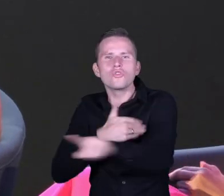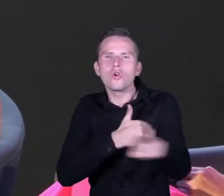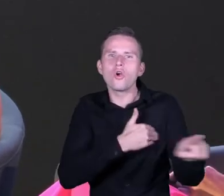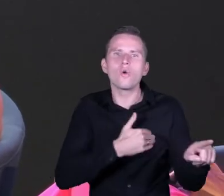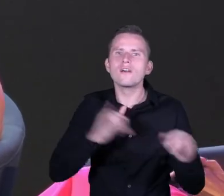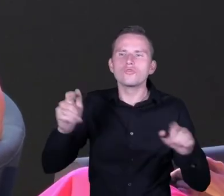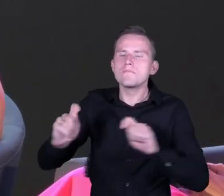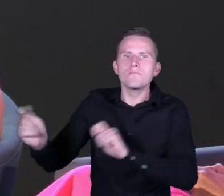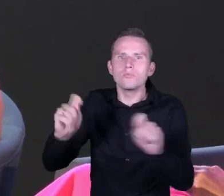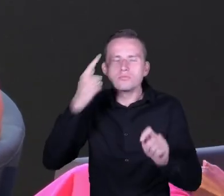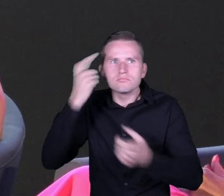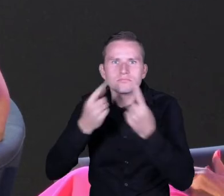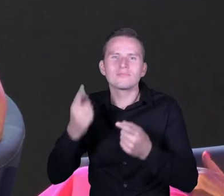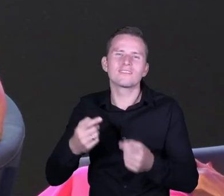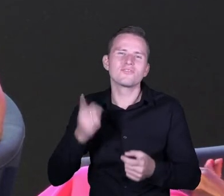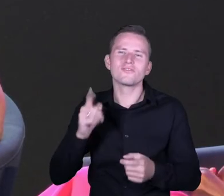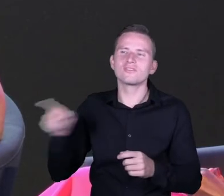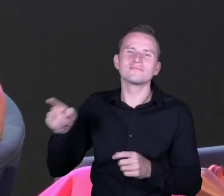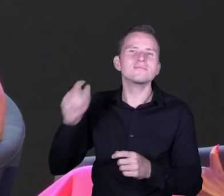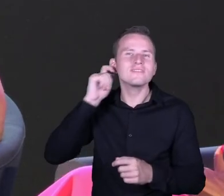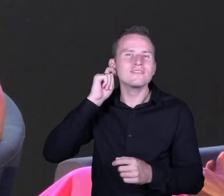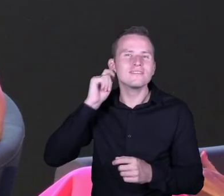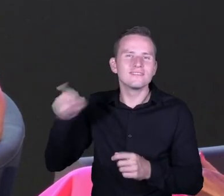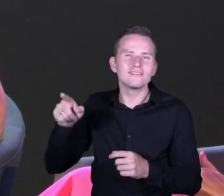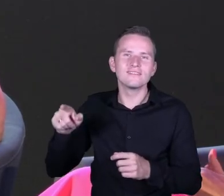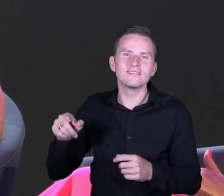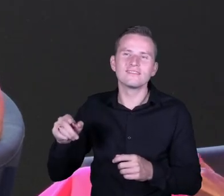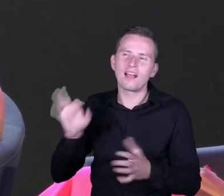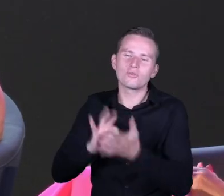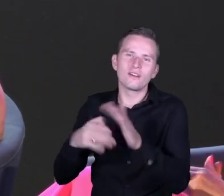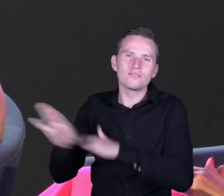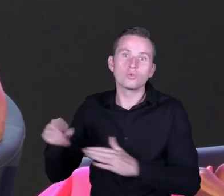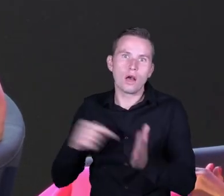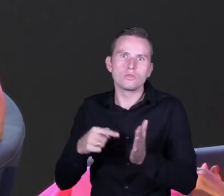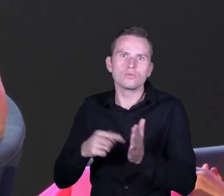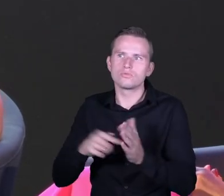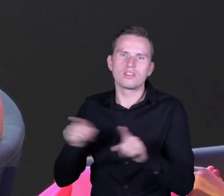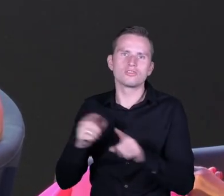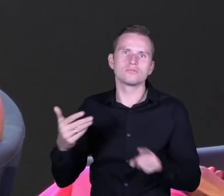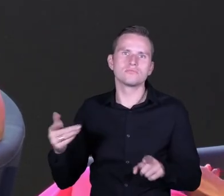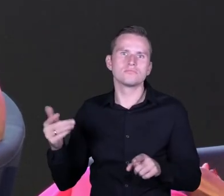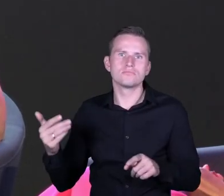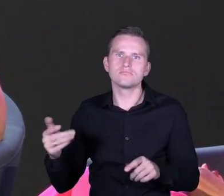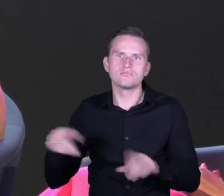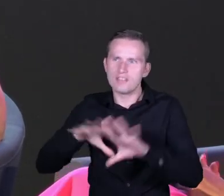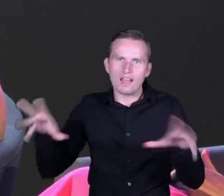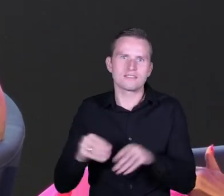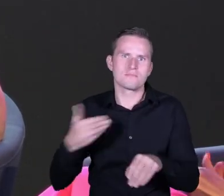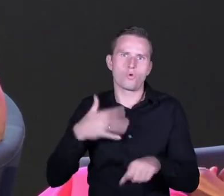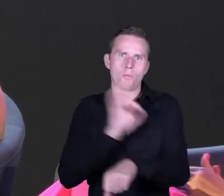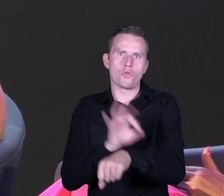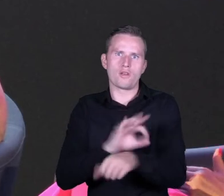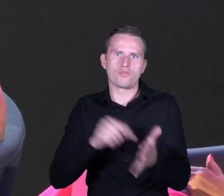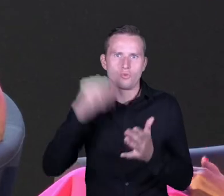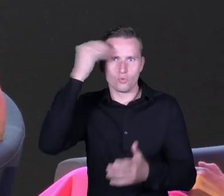też właśnie opuściła na chwilę salę, ale oczywiście wszyscy uczyliśmy się od Ewy w tym projekcie i to też jest super. Ale też